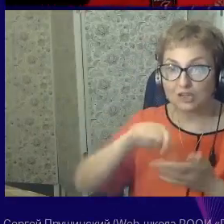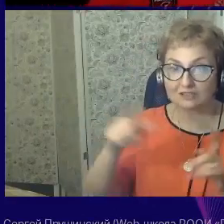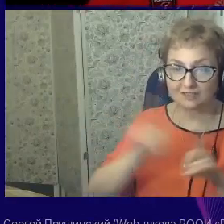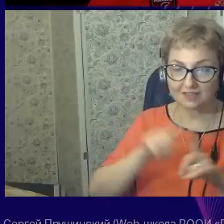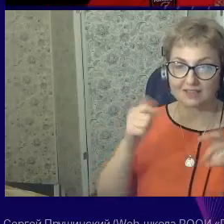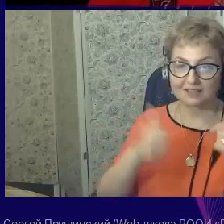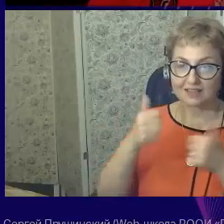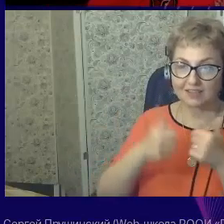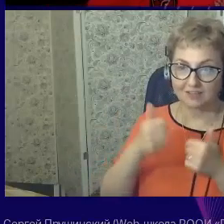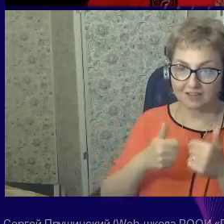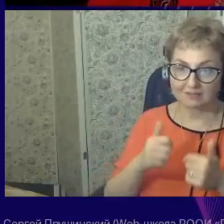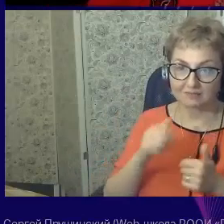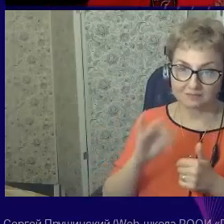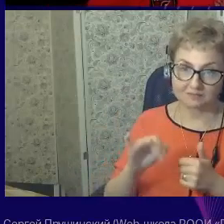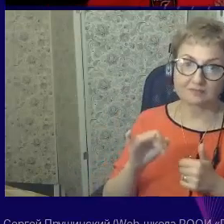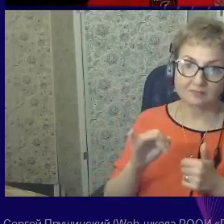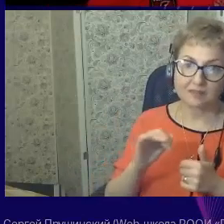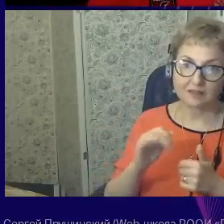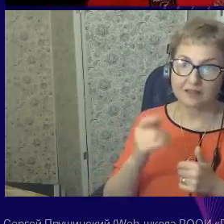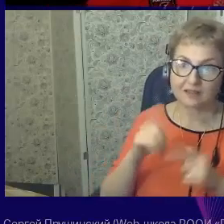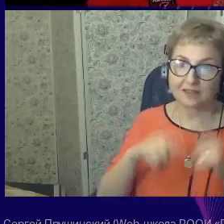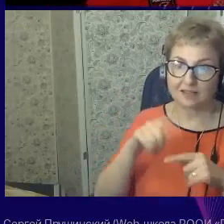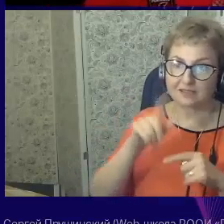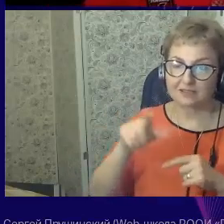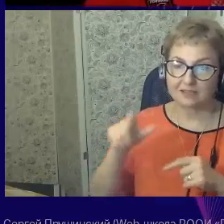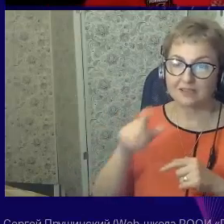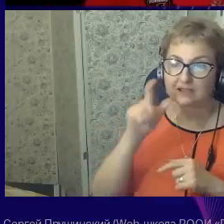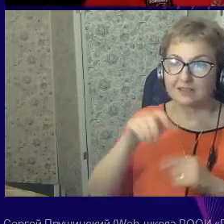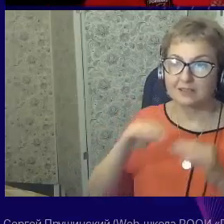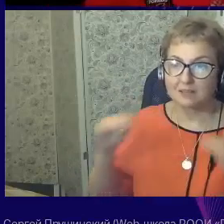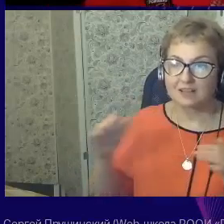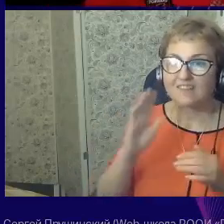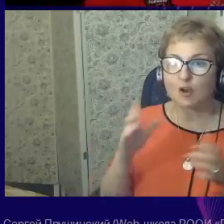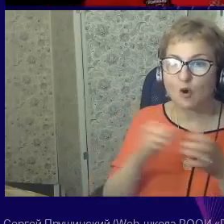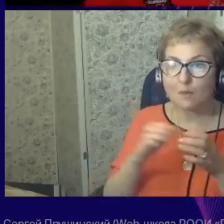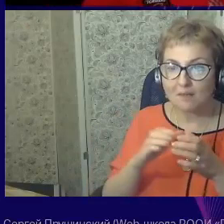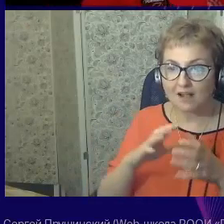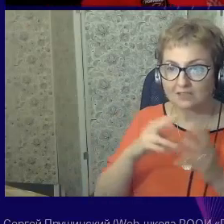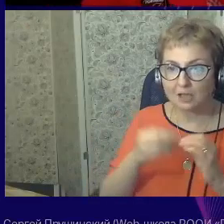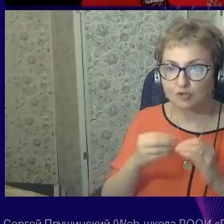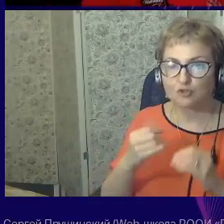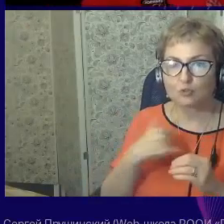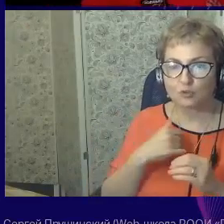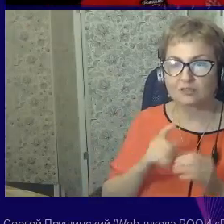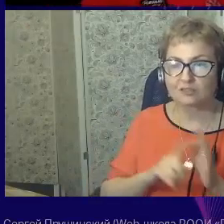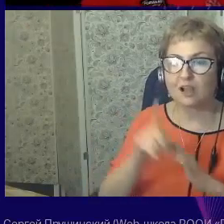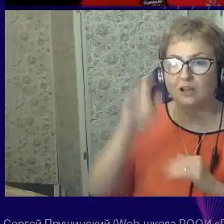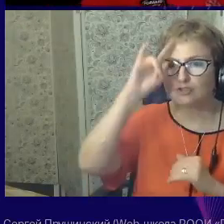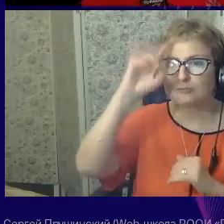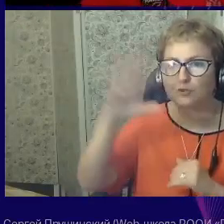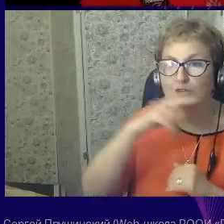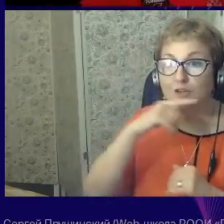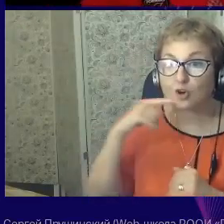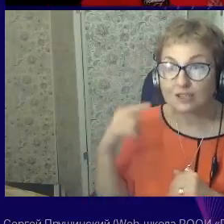таких соревнованиях. И даже некоторые из них именно в командном зачете у нас стали чемпионами